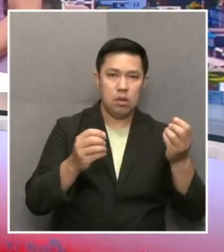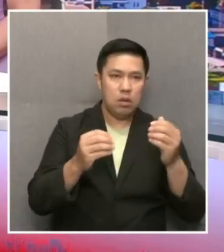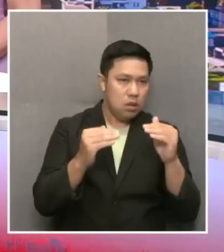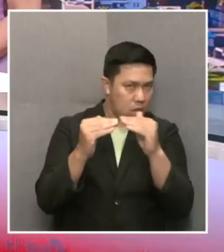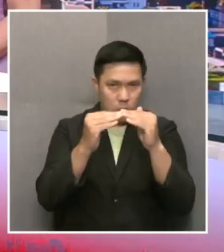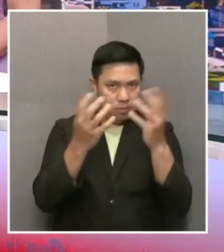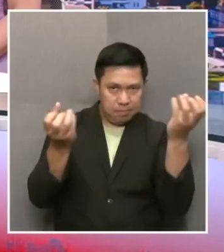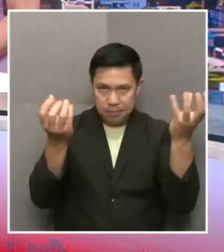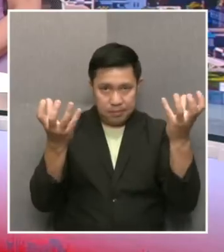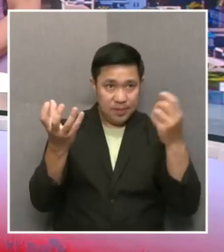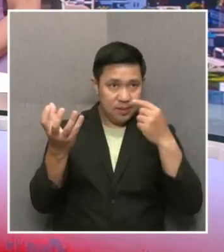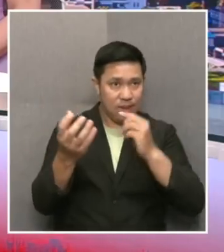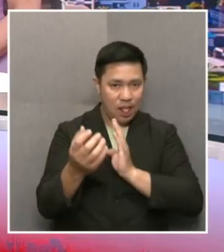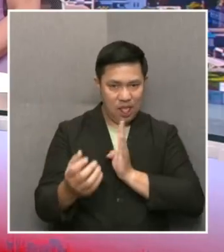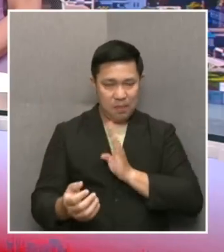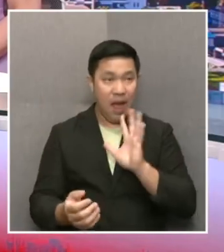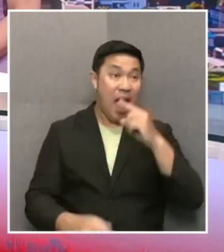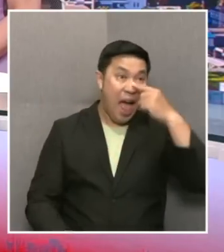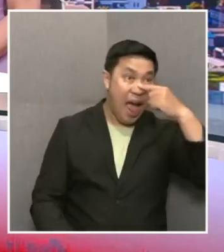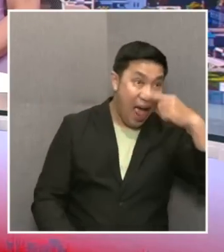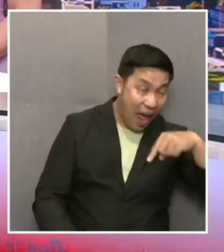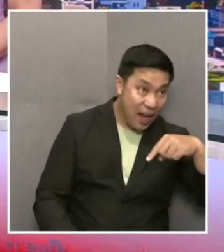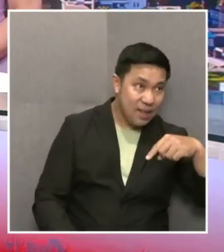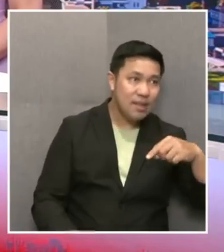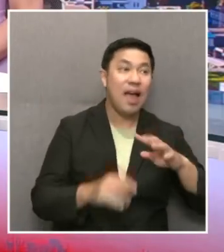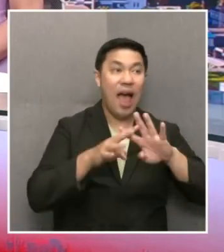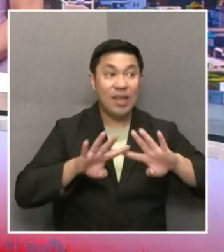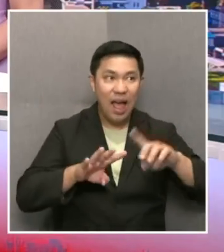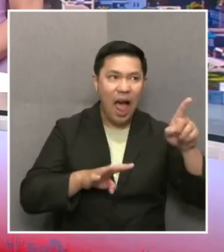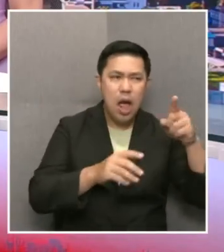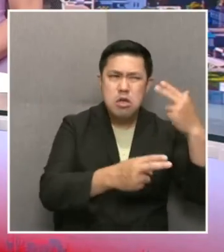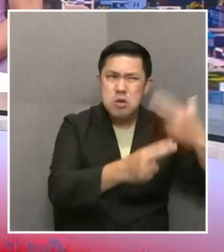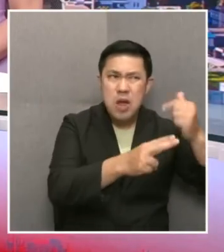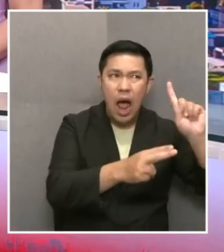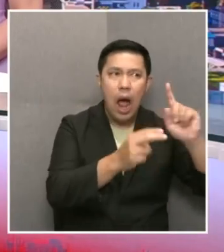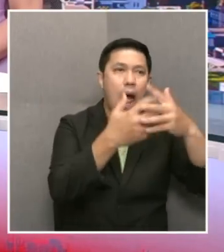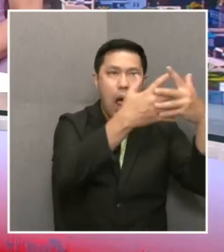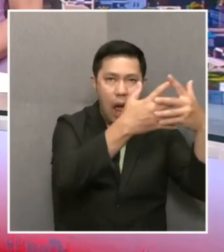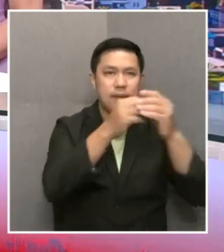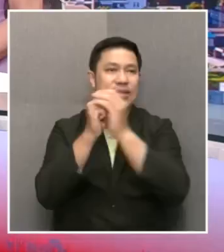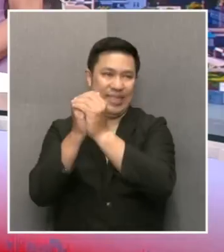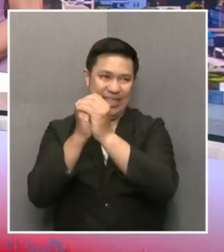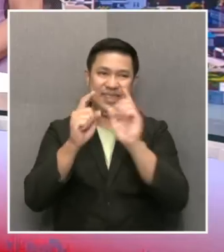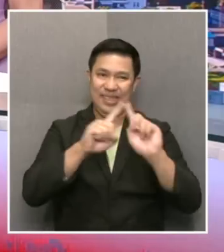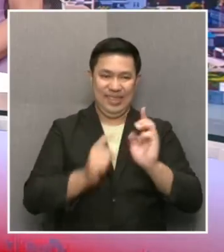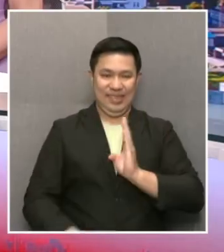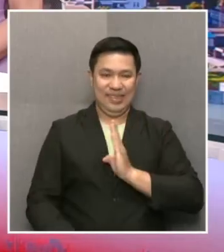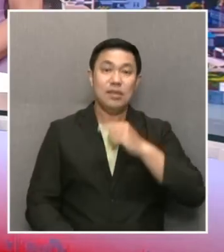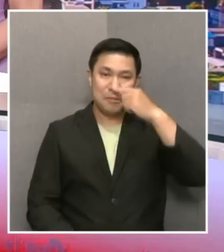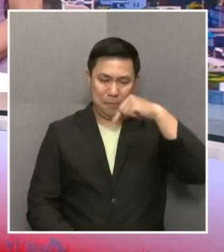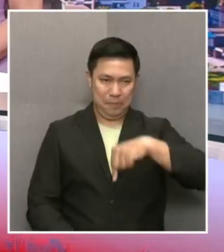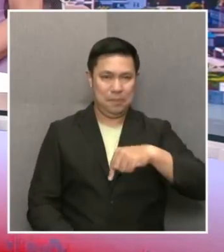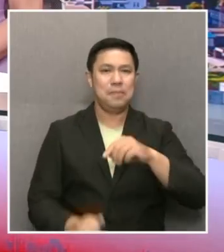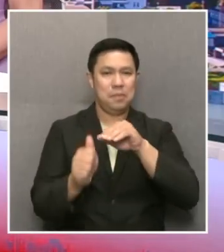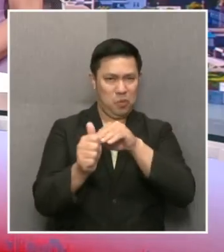ระหว่างประเทศไทยอาเซียนแล้วก็ชาติมหาอำนาจอย่างจีนและสหรัฐด้วยค่ะ ก็ยังมองว่าไทยเรานะคะเป็นศูนย์กลางแล้วก็เป็นผู้น